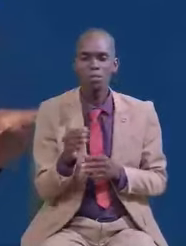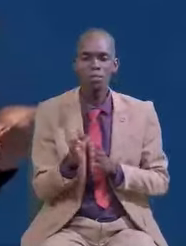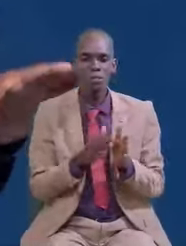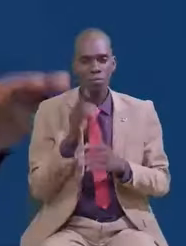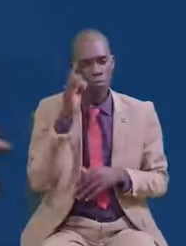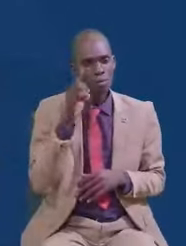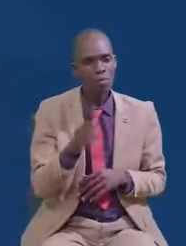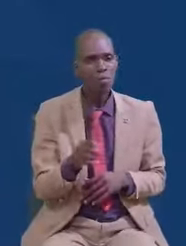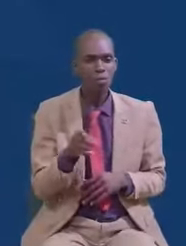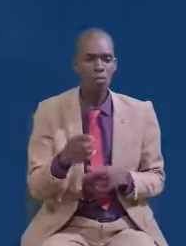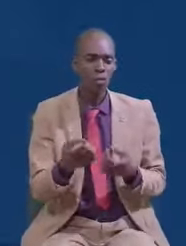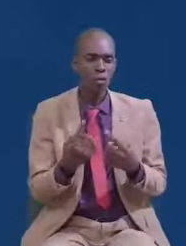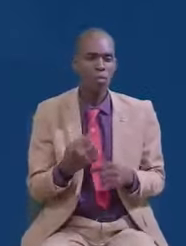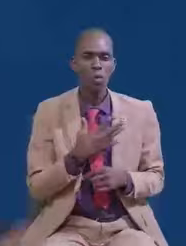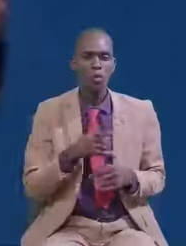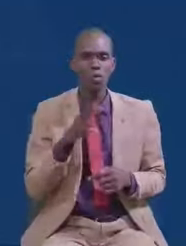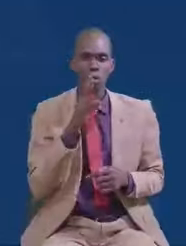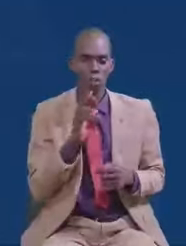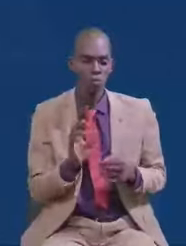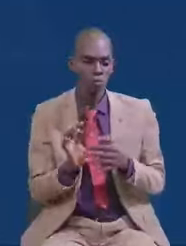Et tu viens, tu t'unis à Christ.